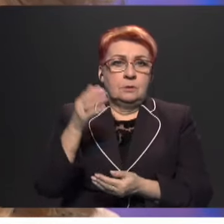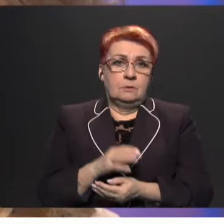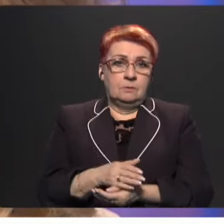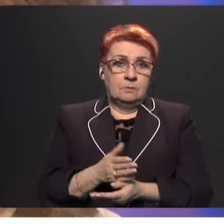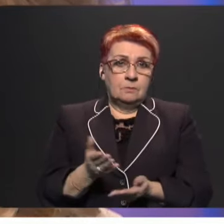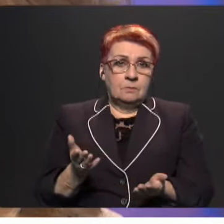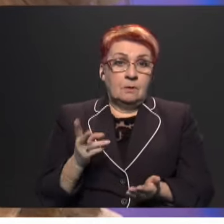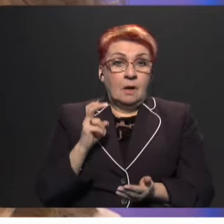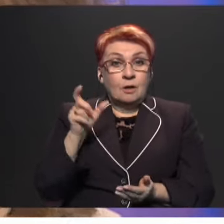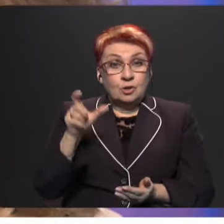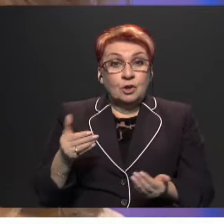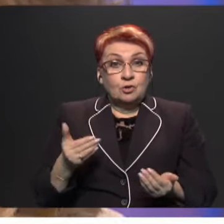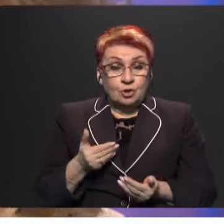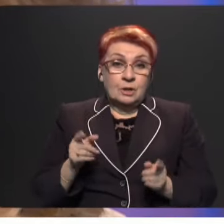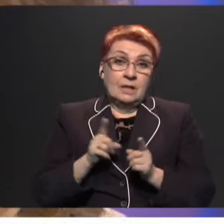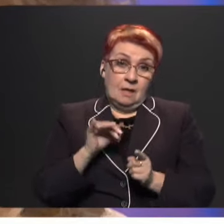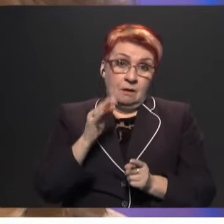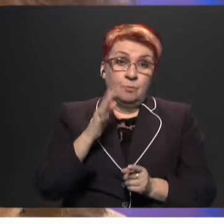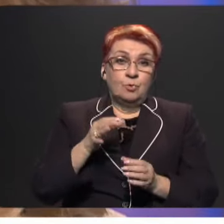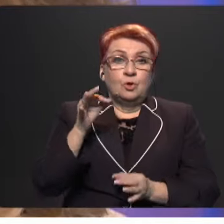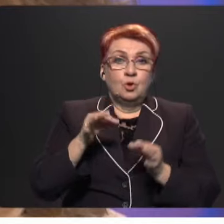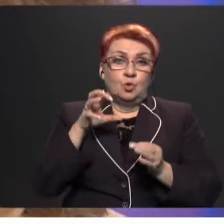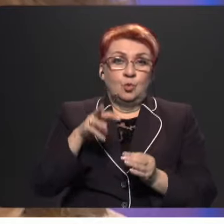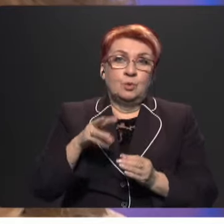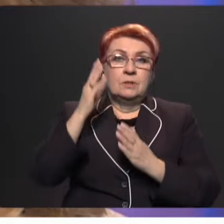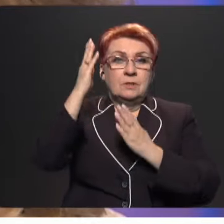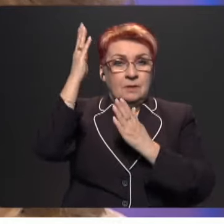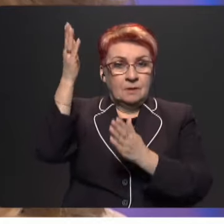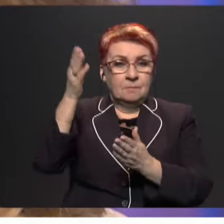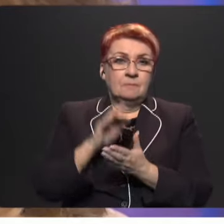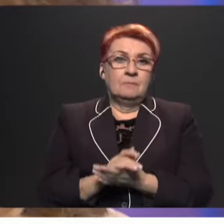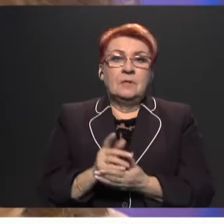сужу. Как человек жил, так он и будет судим. И ни на